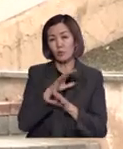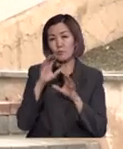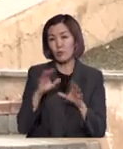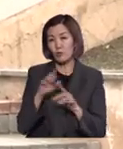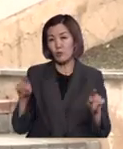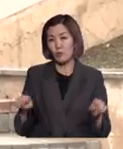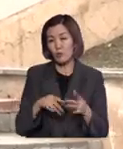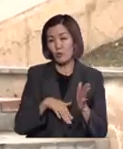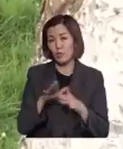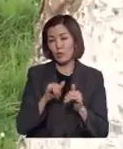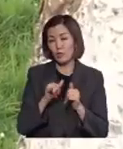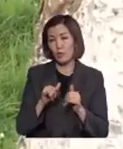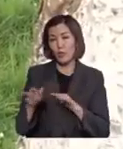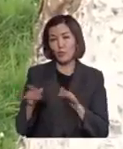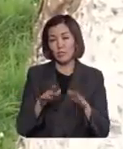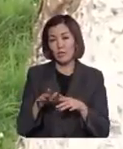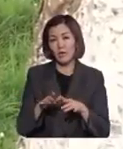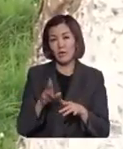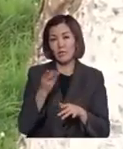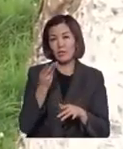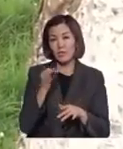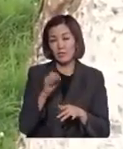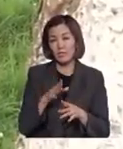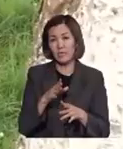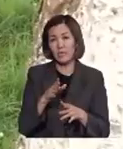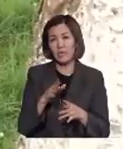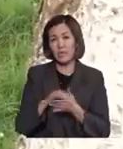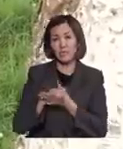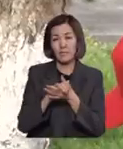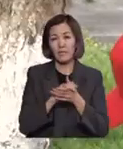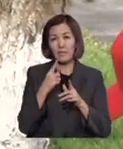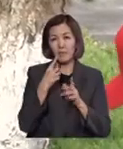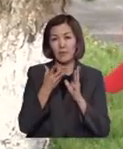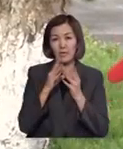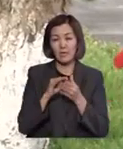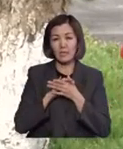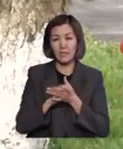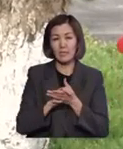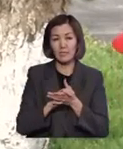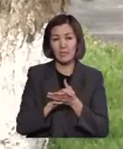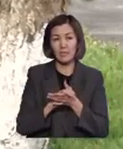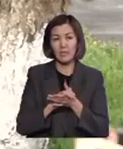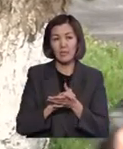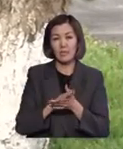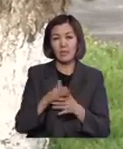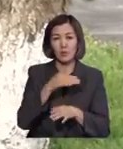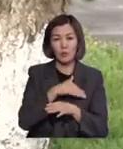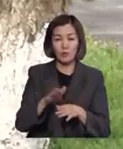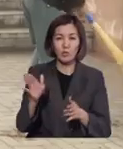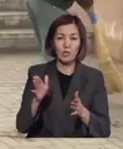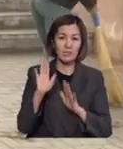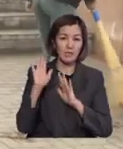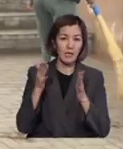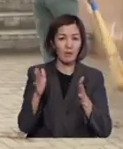ояту мақсатында ұйымдастырылған шарада шанханайлықтар өзара береке бірлік танытты. Көшелер мен саябақтарды жанашырлықпен